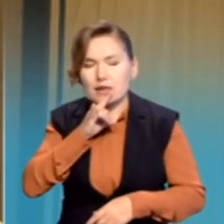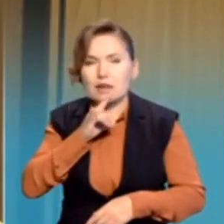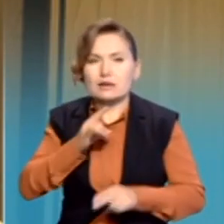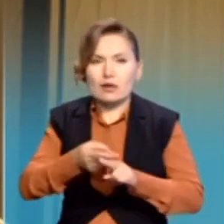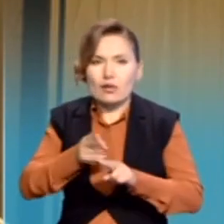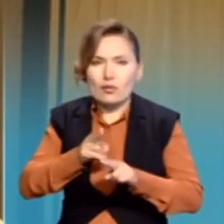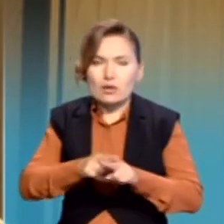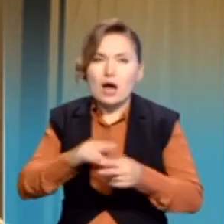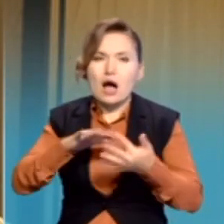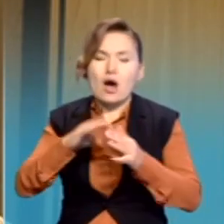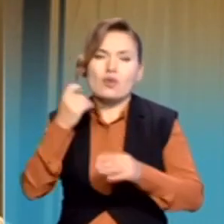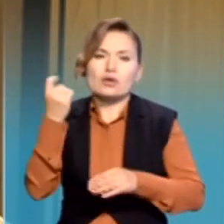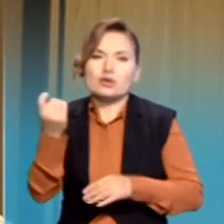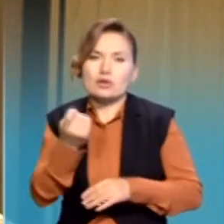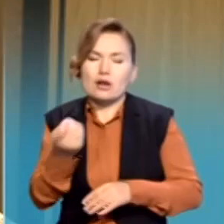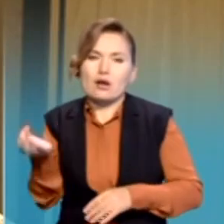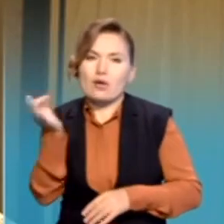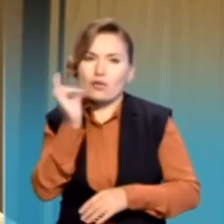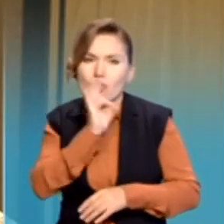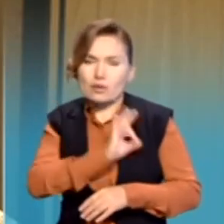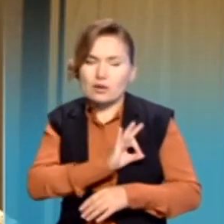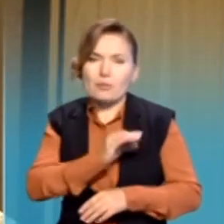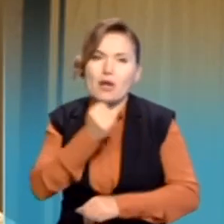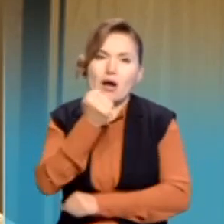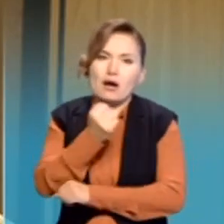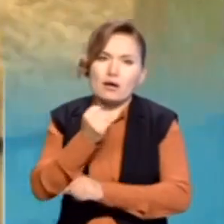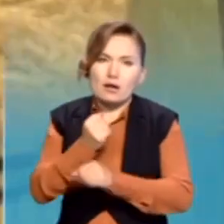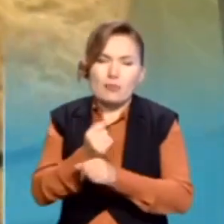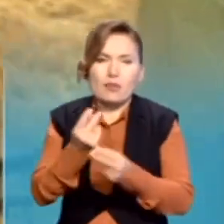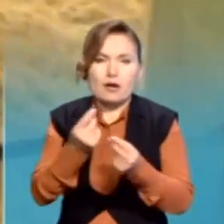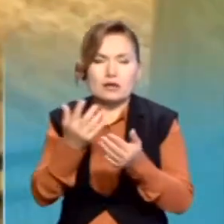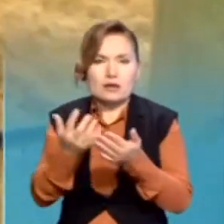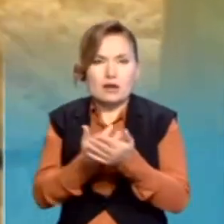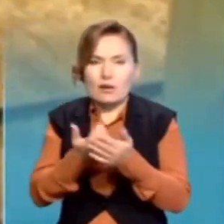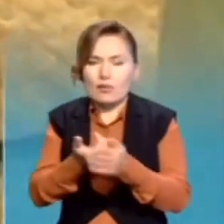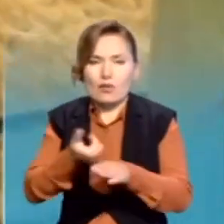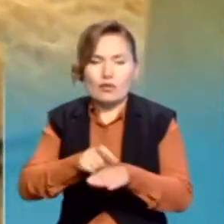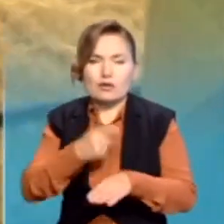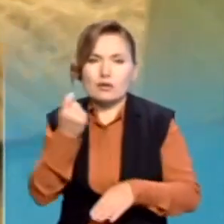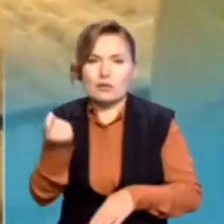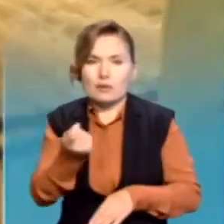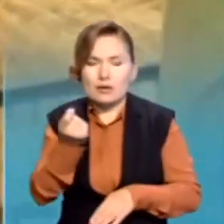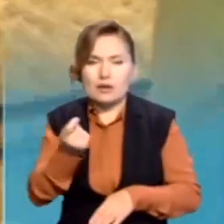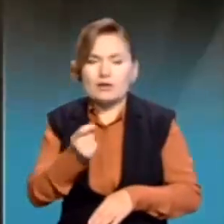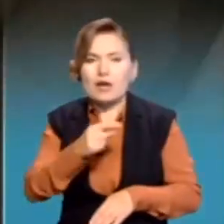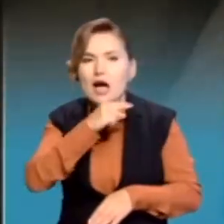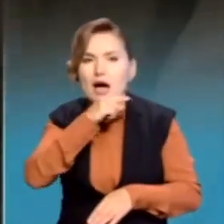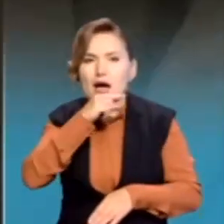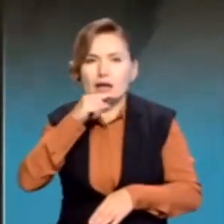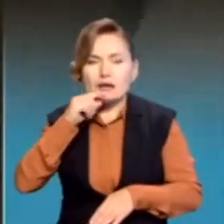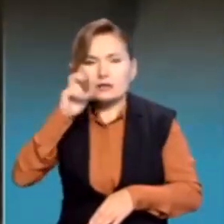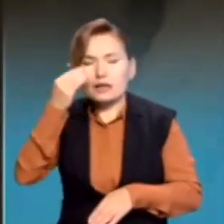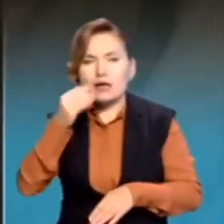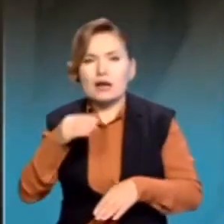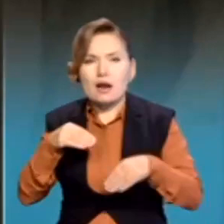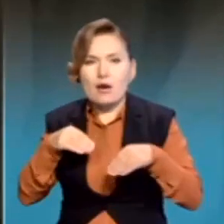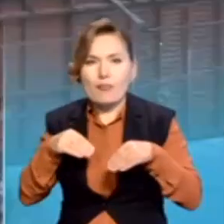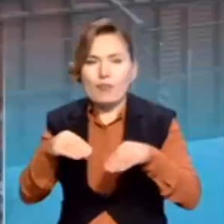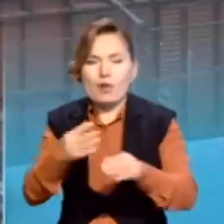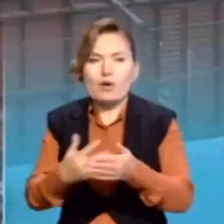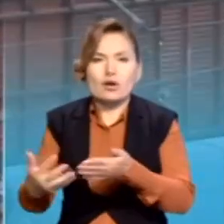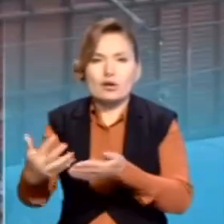біздің ауыл шаруашылығын өнімін өндірушілерге зиян тигізеді. Биыл Ресейде астық өнімдерін жинау рекордтық көрсеткішке жетеді